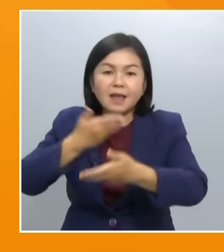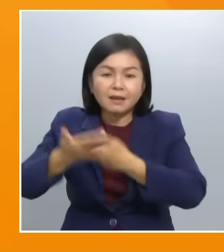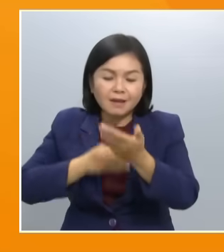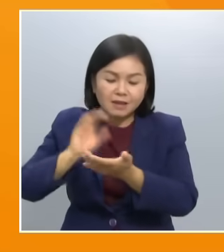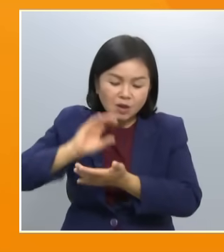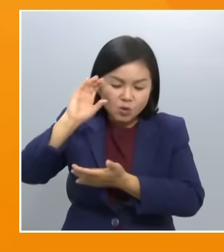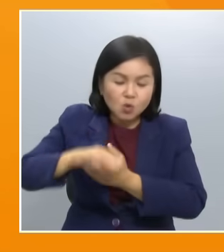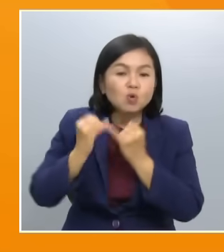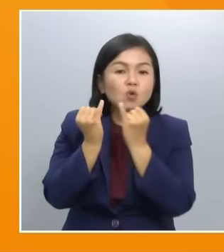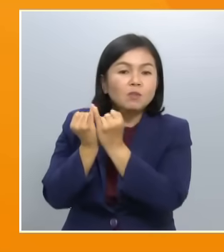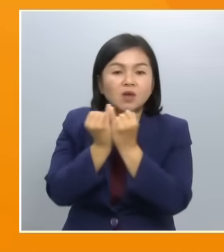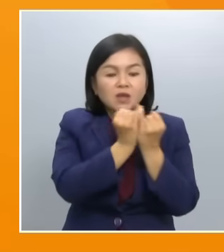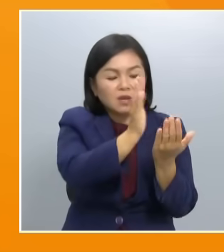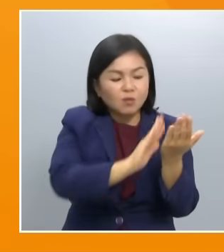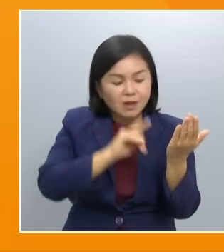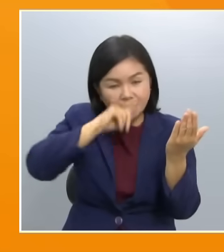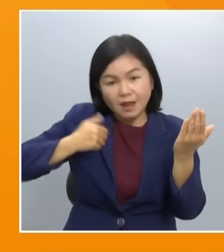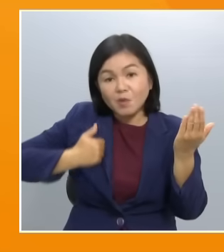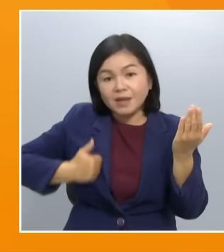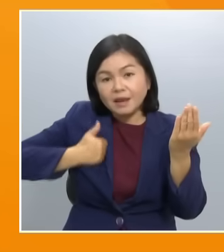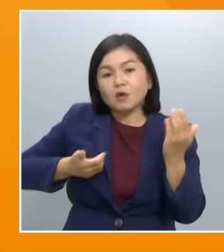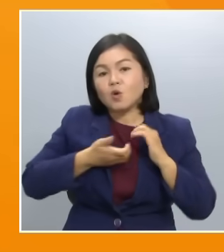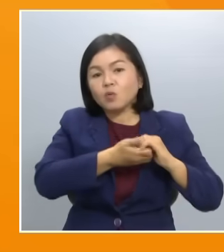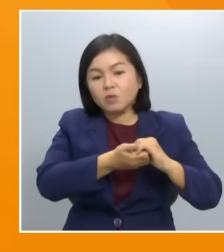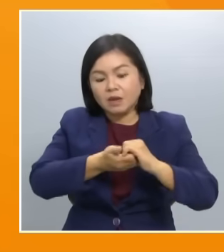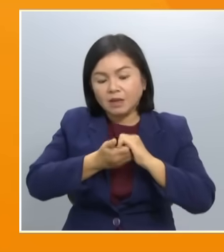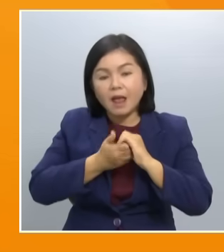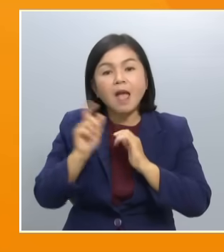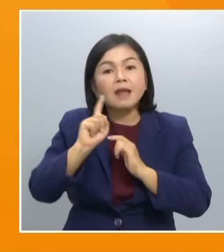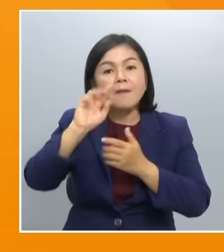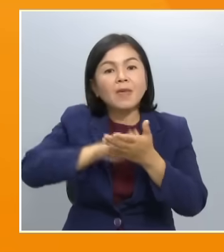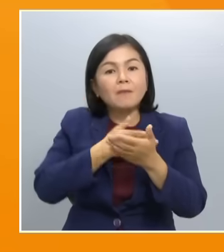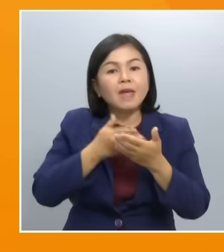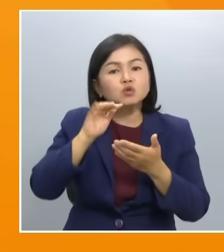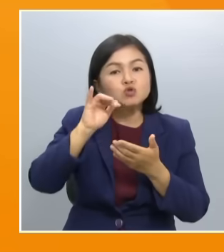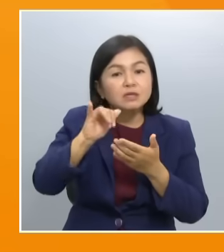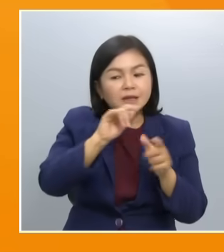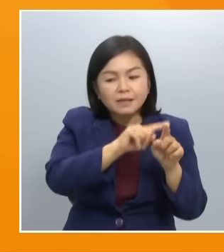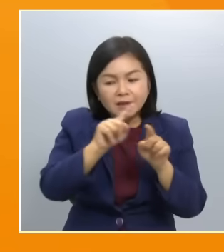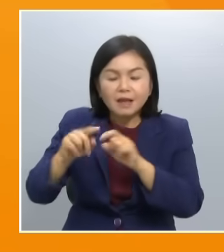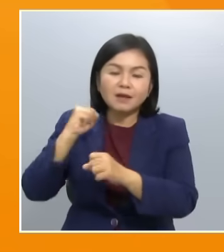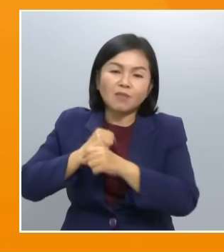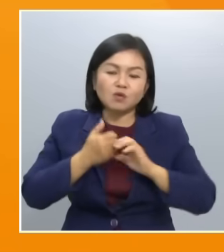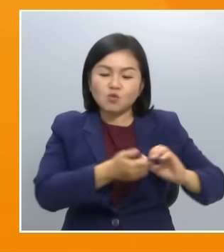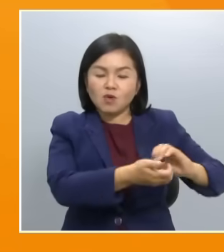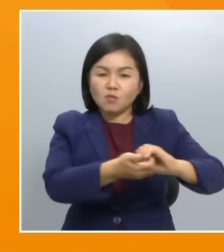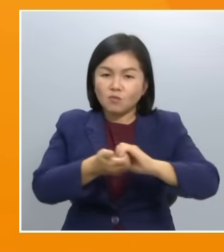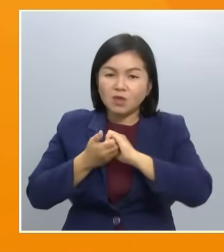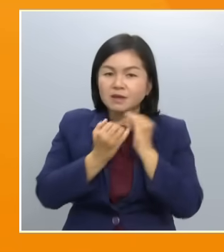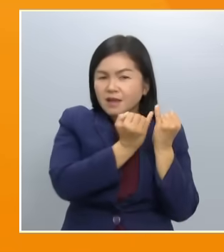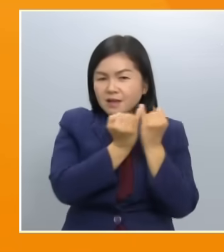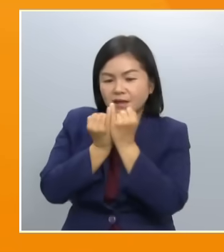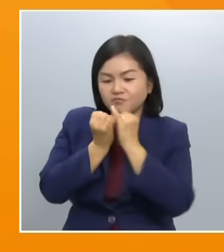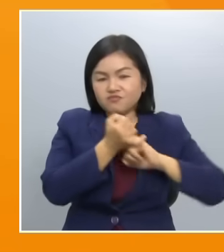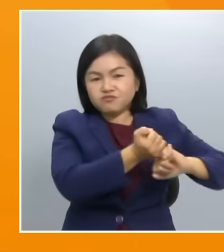ความผูกพันอันแน่นแฟนระหว่างชาวแคนาดาและชาวไทยด้วยยุทธศาสตร์อินโดแปซิฟิกพวกเราจะทำงานร่วมกันเพื่อสานสัมพันธ์ให้แข็งแกร่ง